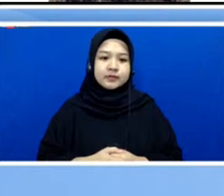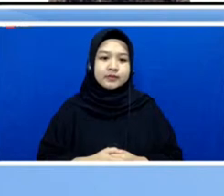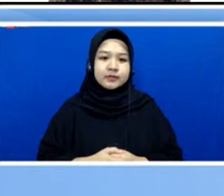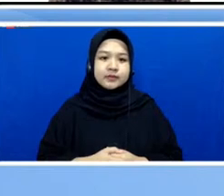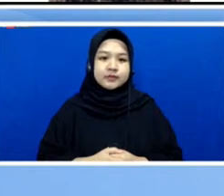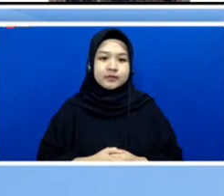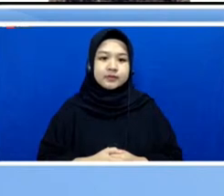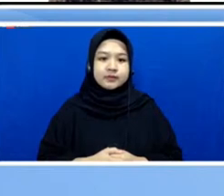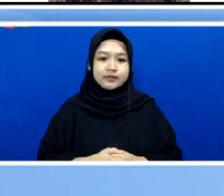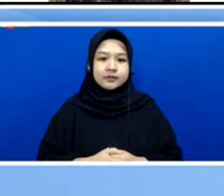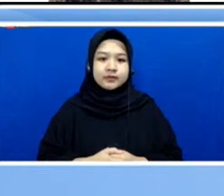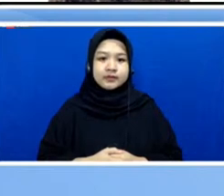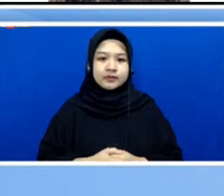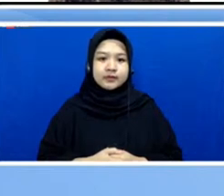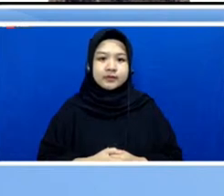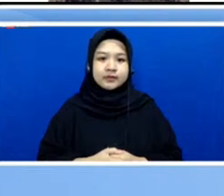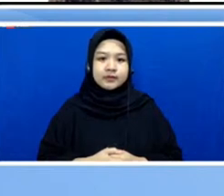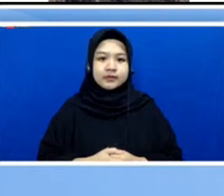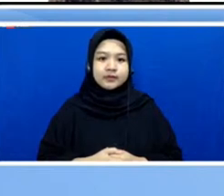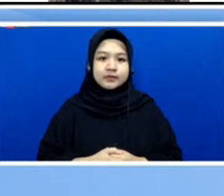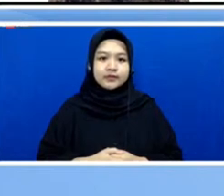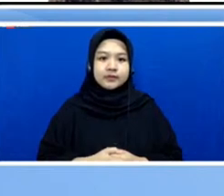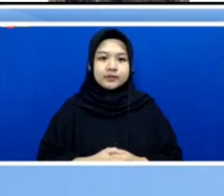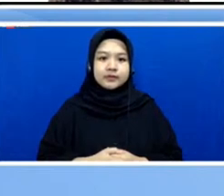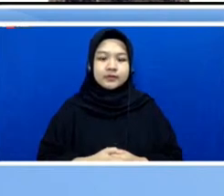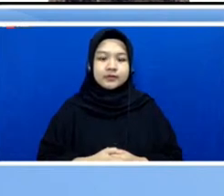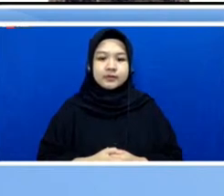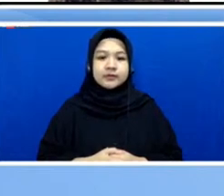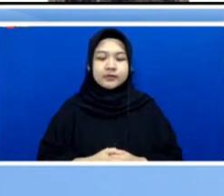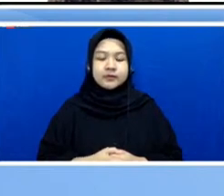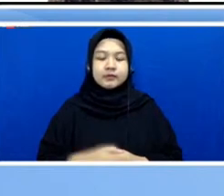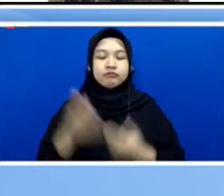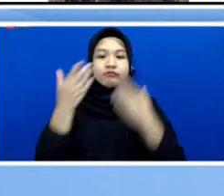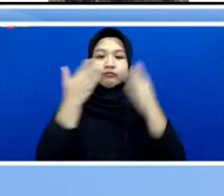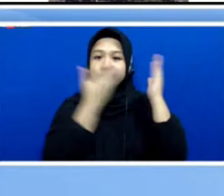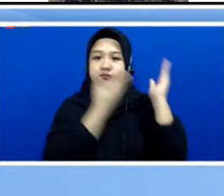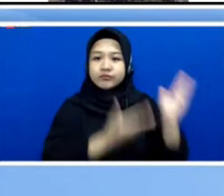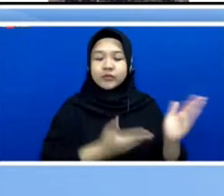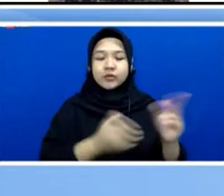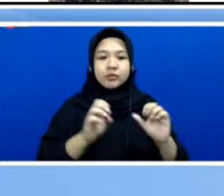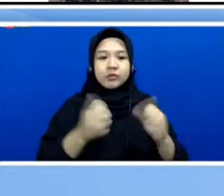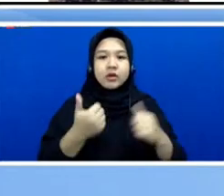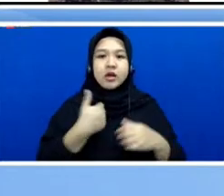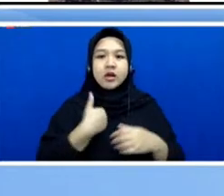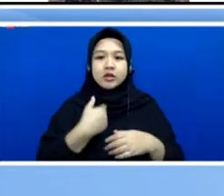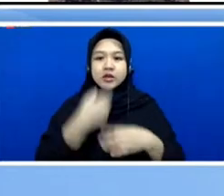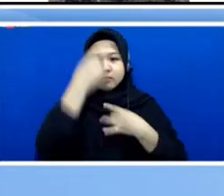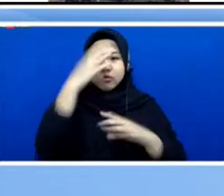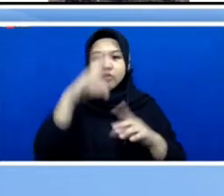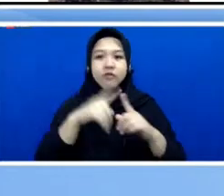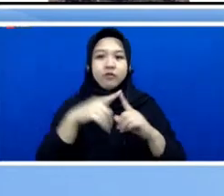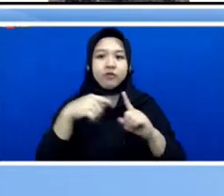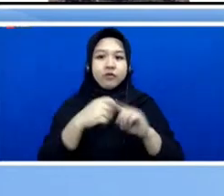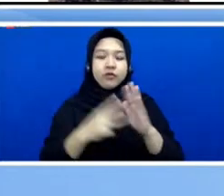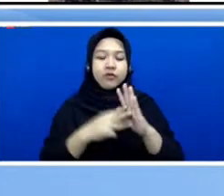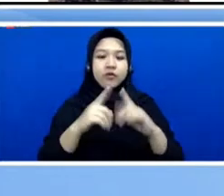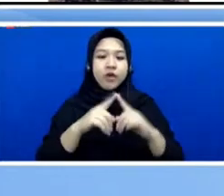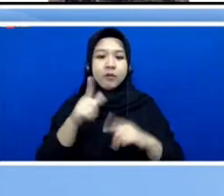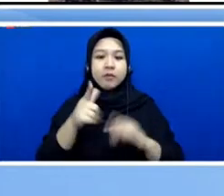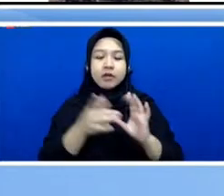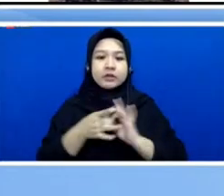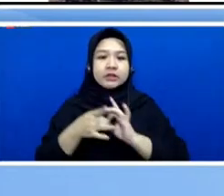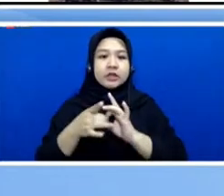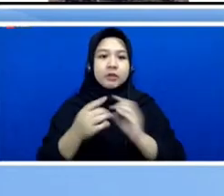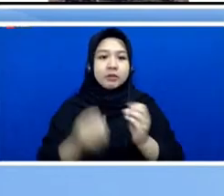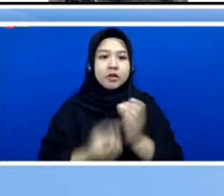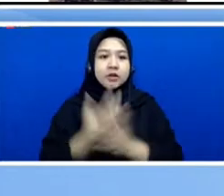Baik. Nah, ini adalah sebuah pengembangan model. Di sini ada Prof. Akmal juga yang bersama-sama mengembangkan model ini. Kemudian